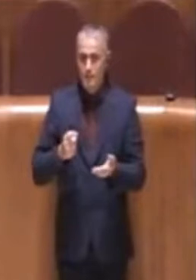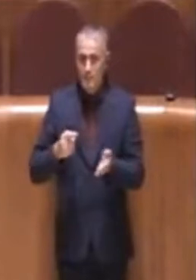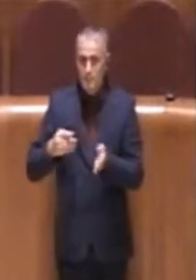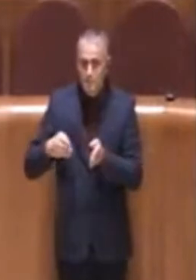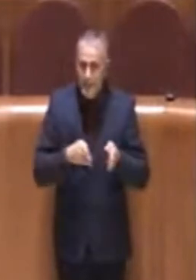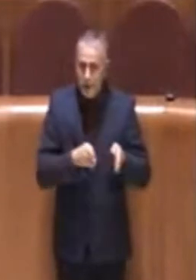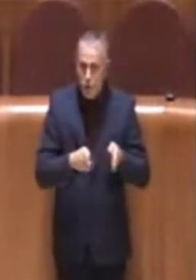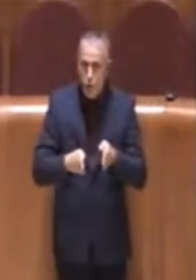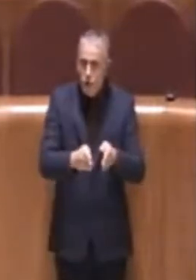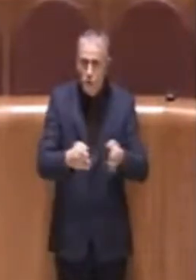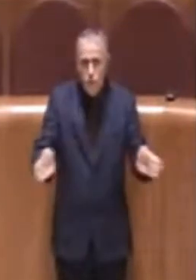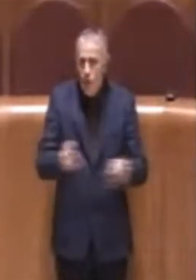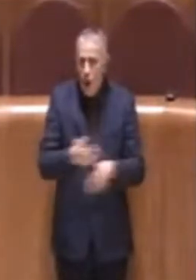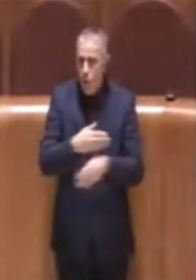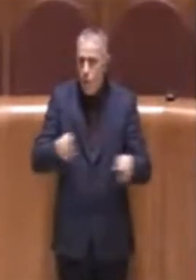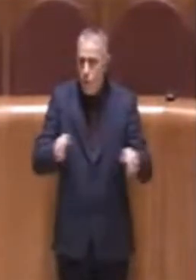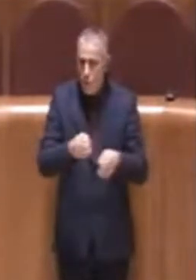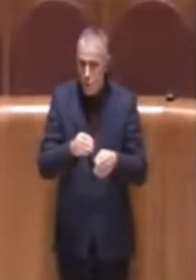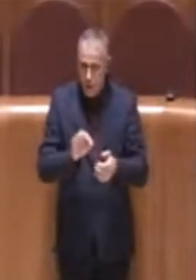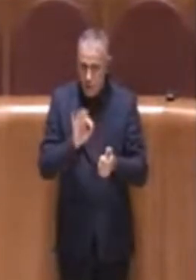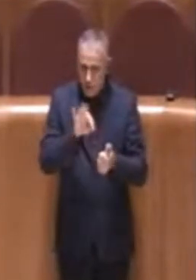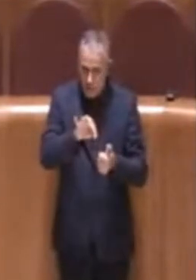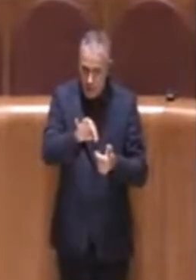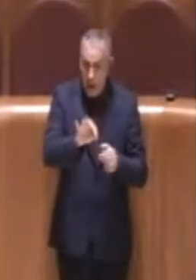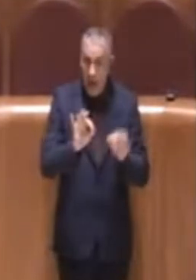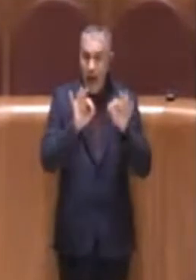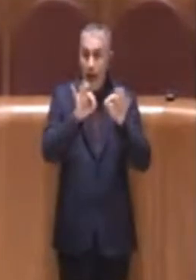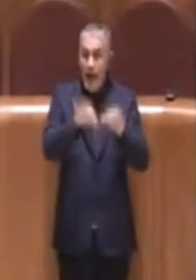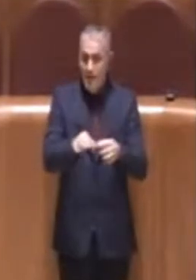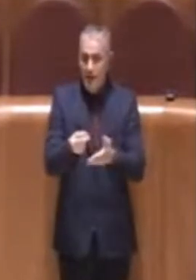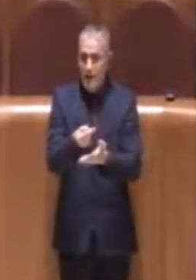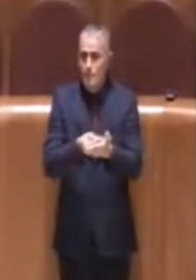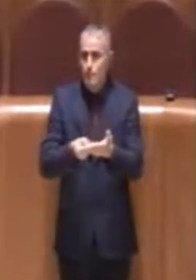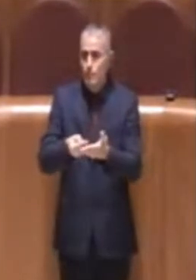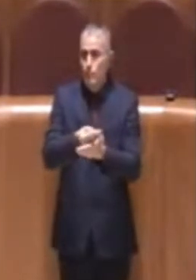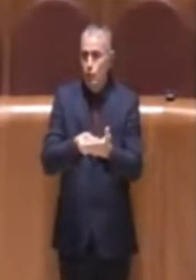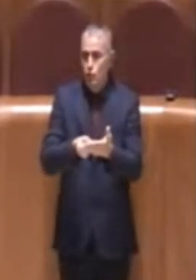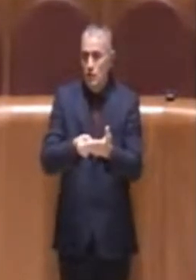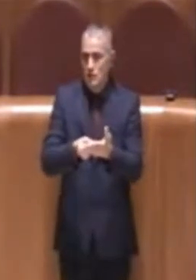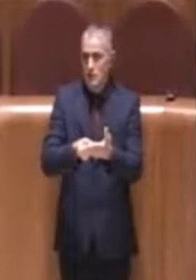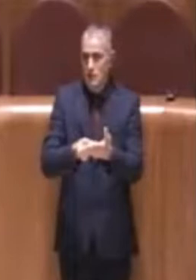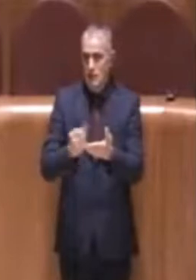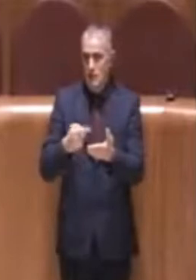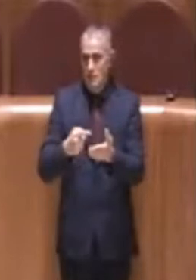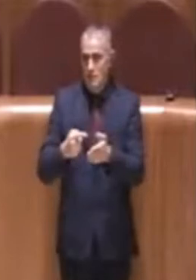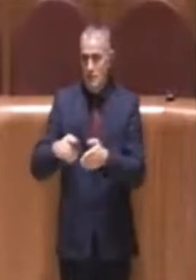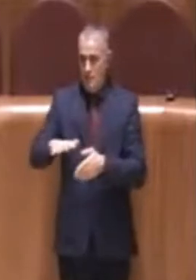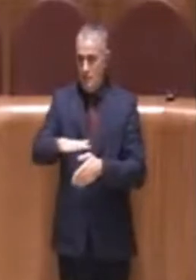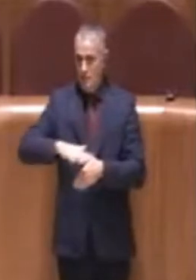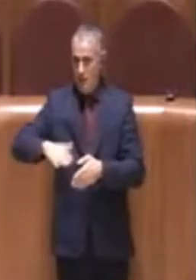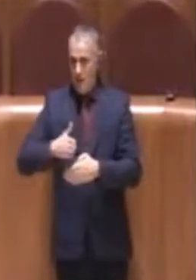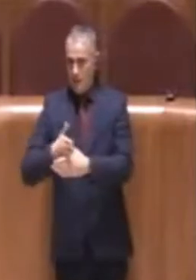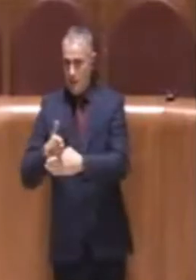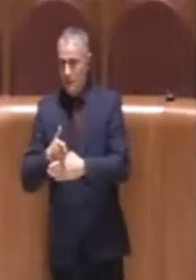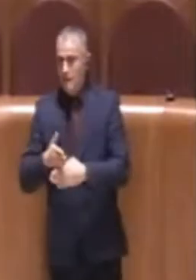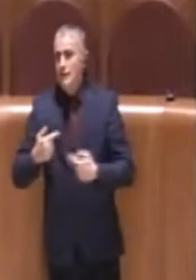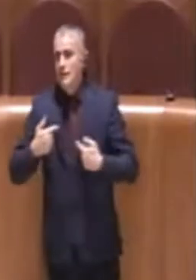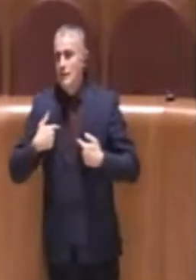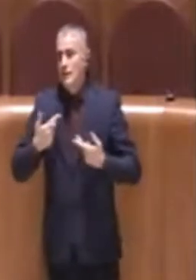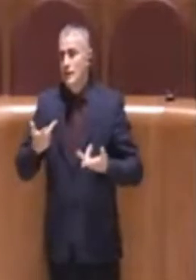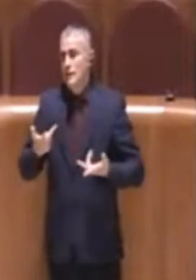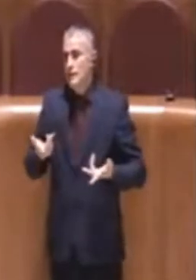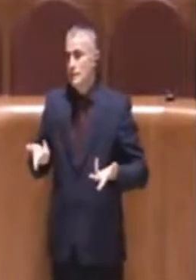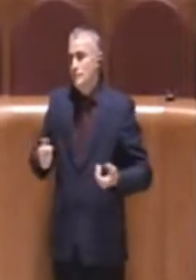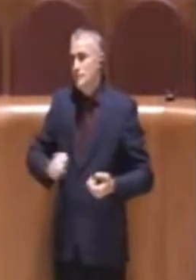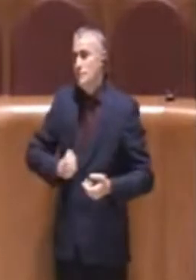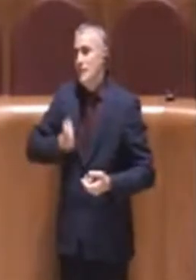necessari per arrivare ad una progettualità sulle parti comuni e quindi mi dispiace allora ribalto che